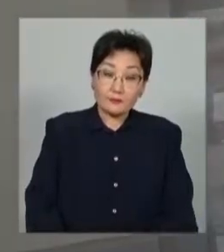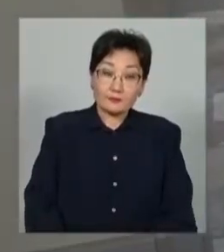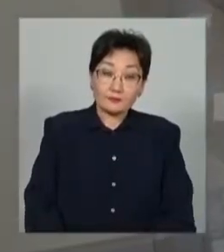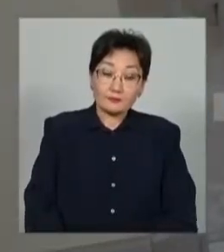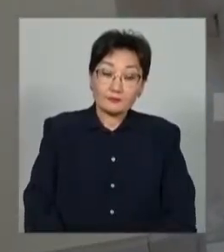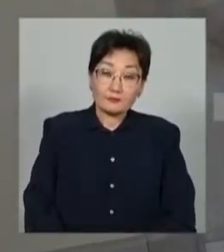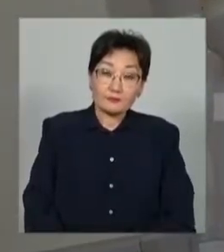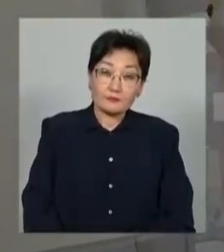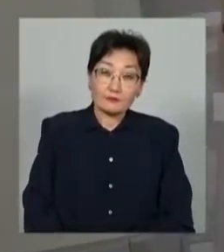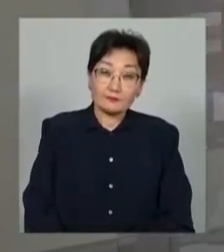жанна в телеканал алматы